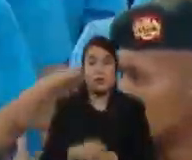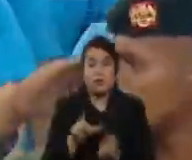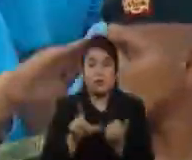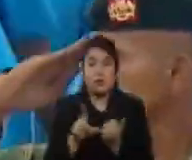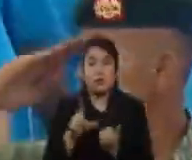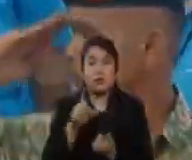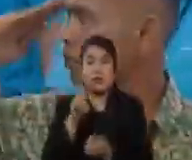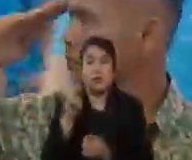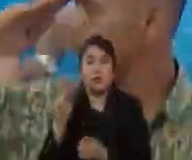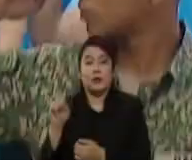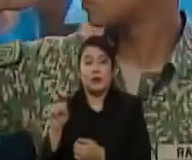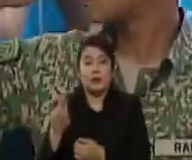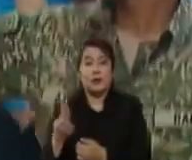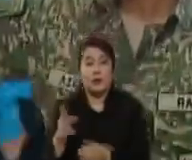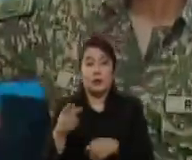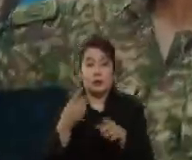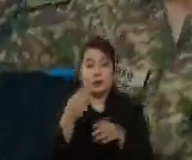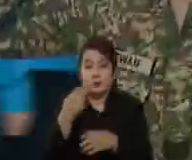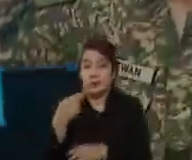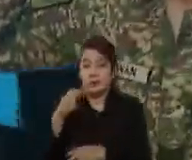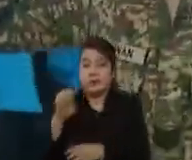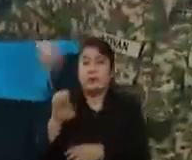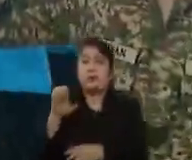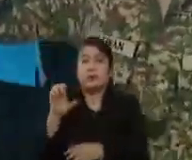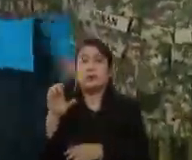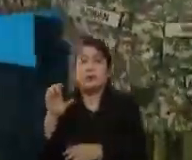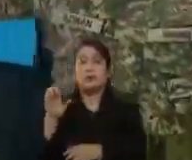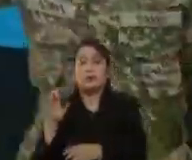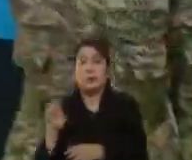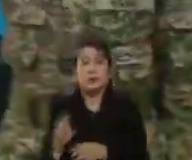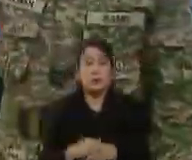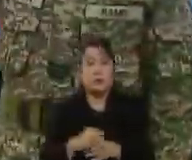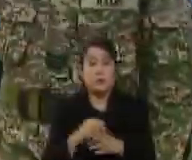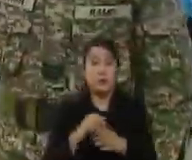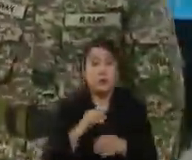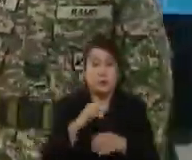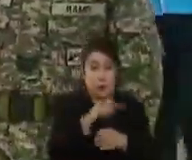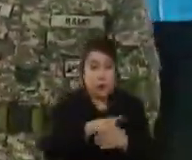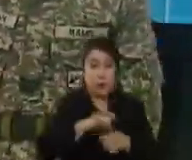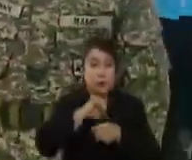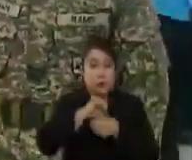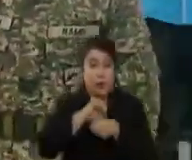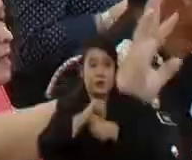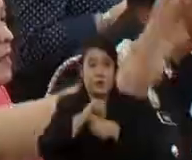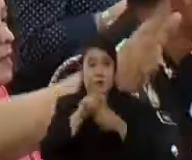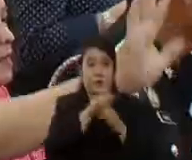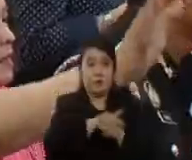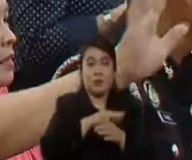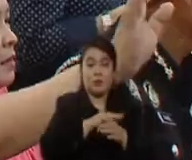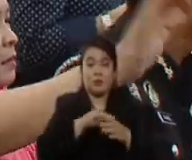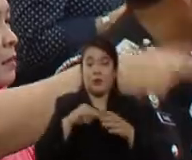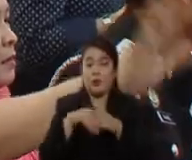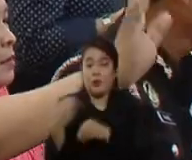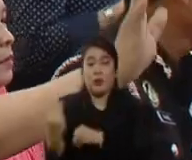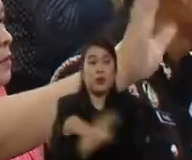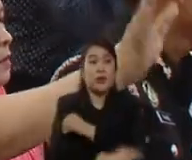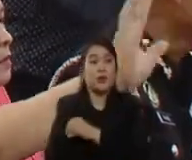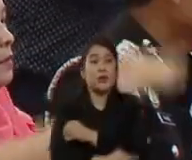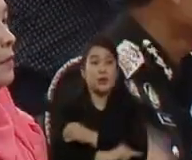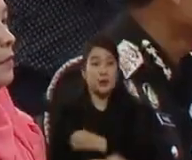Jabatan Hal Ehwal Pelbagai Hala mengetuai kontinjen Kementerian Luar Negeri.